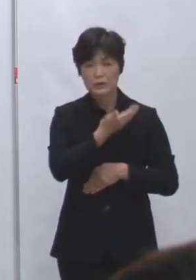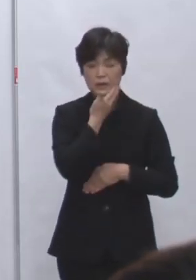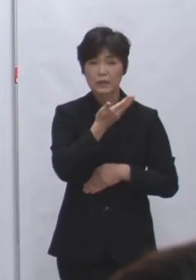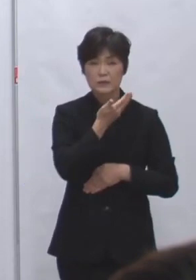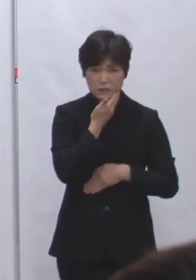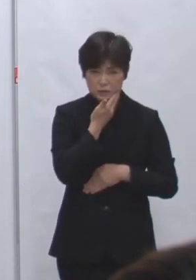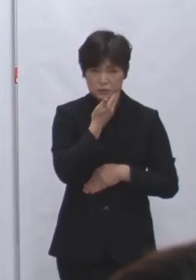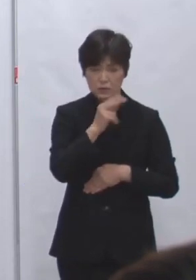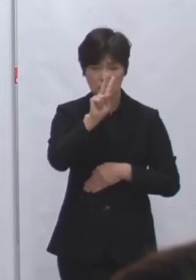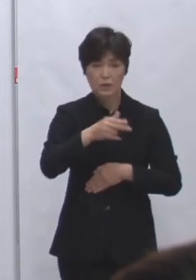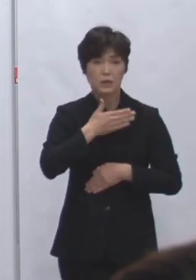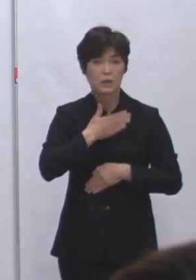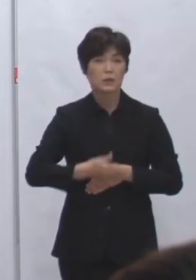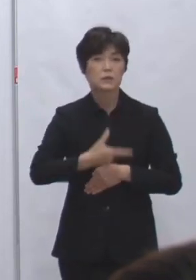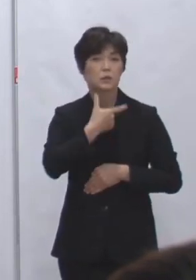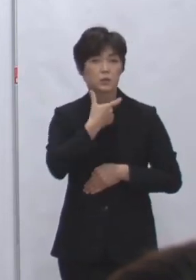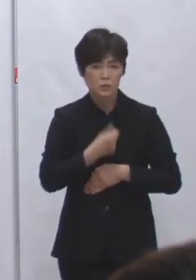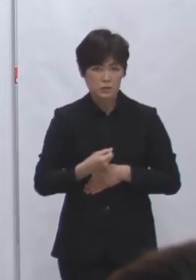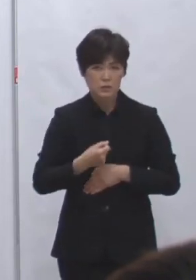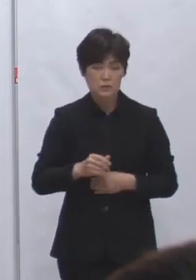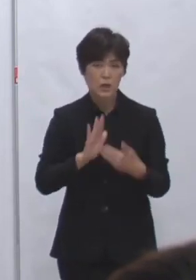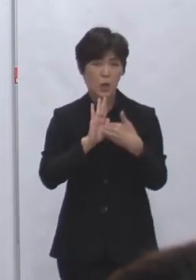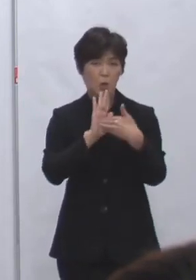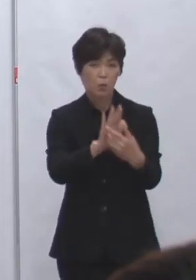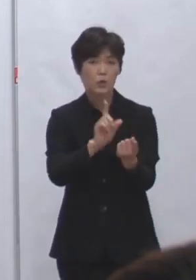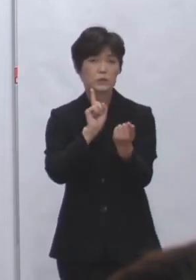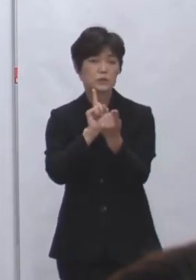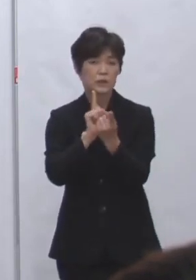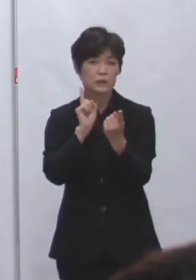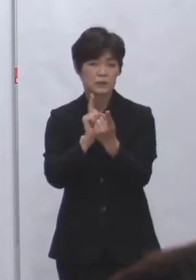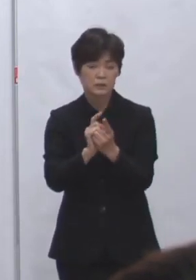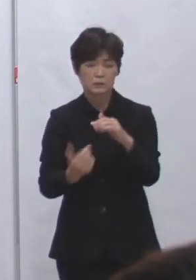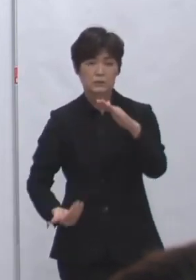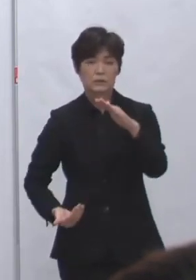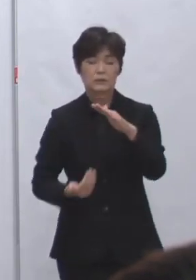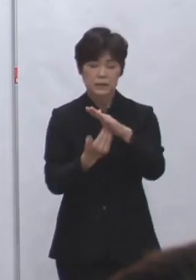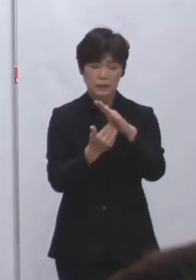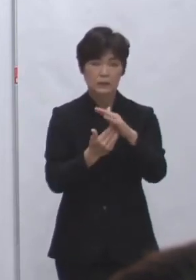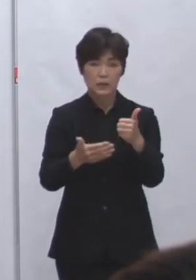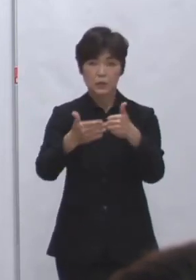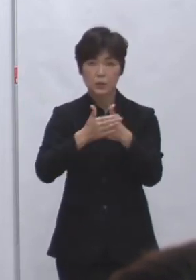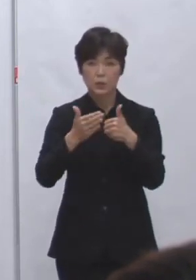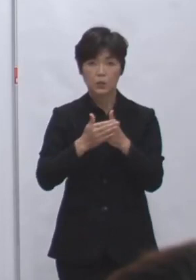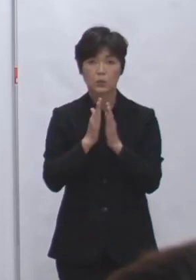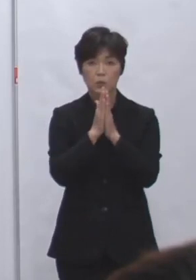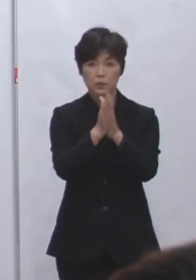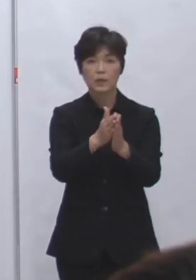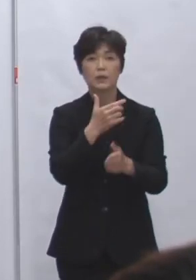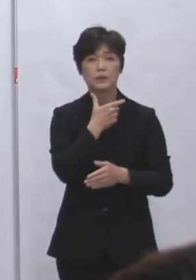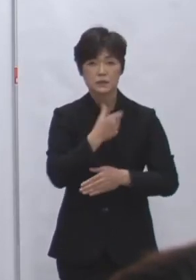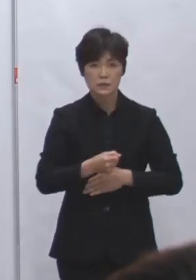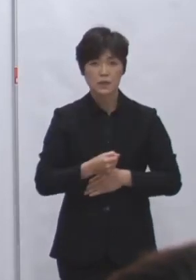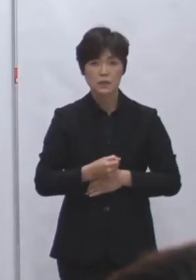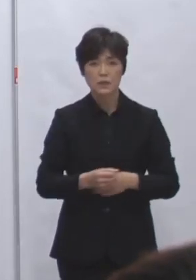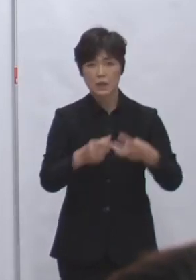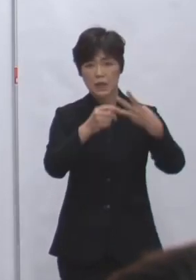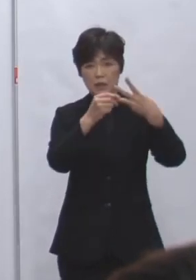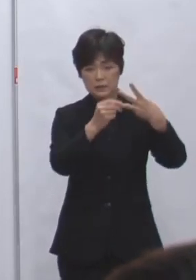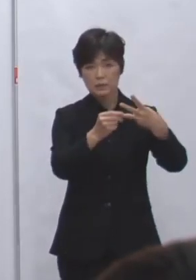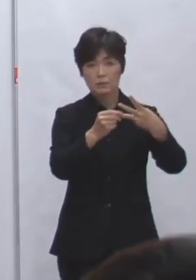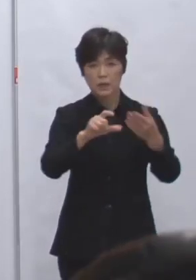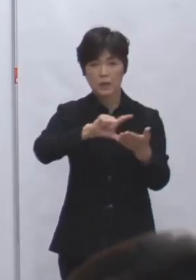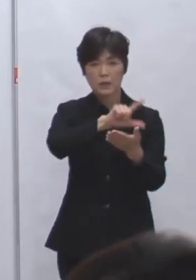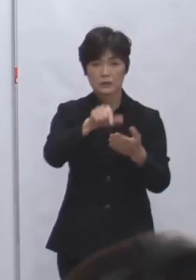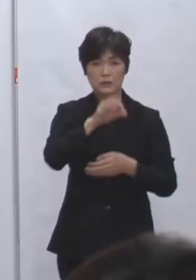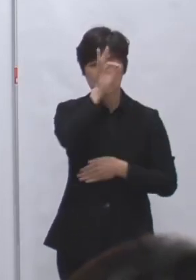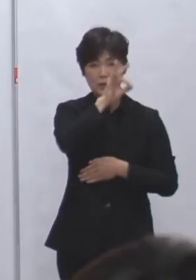ただきまして、感染防止対策に最大限のご協力をどうかお願いを申し上げるものであります。3番目、この地